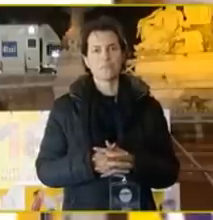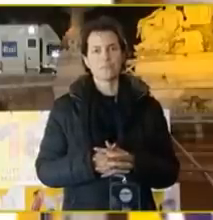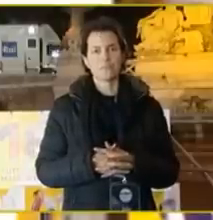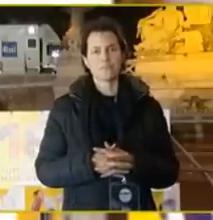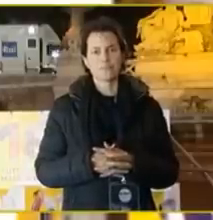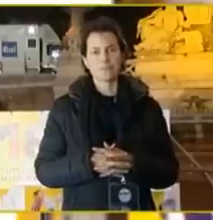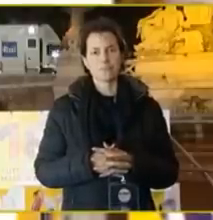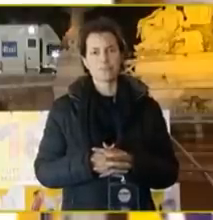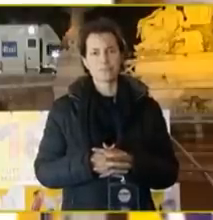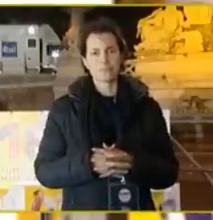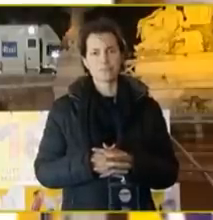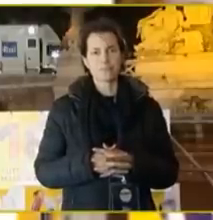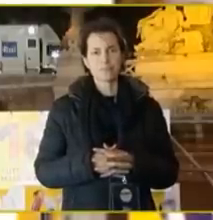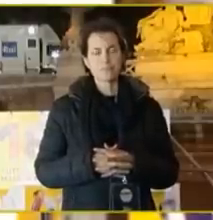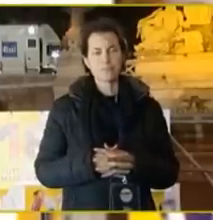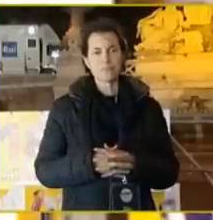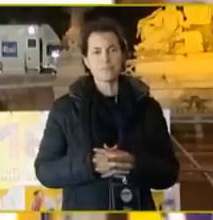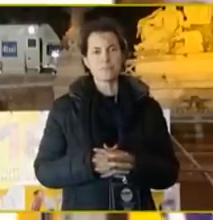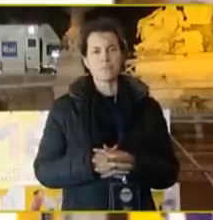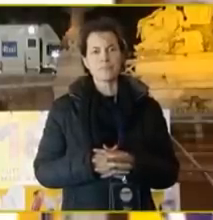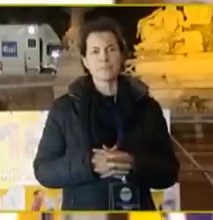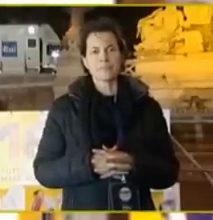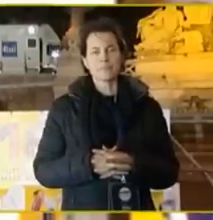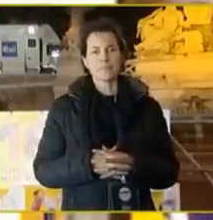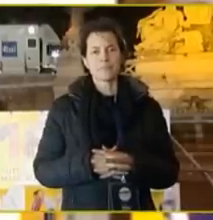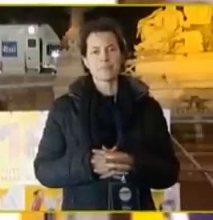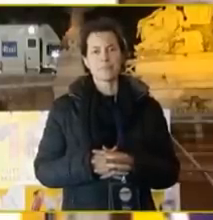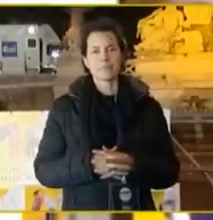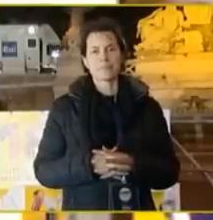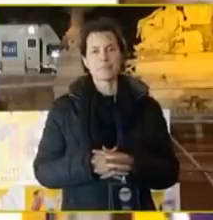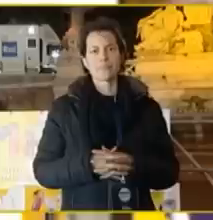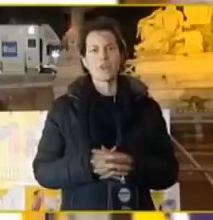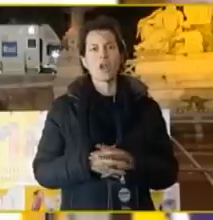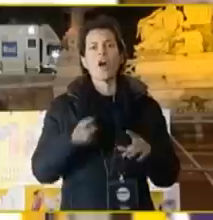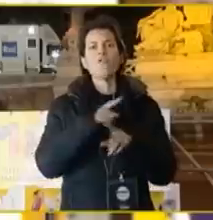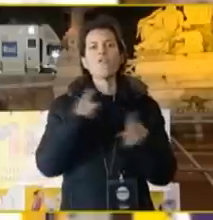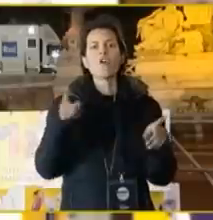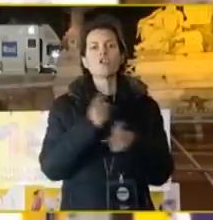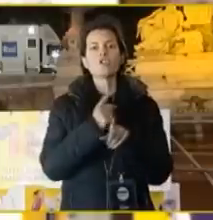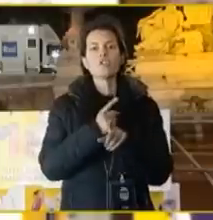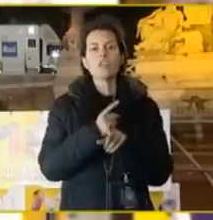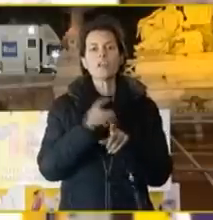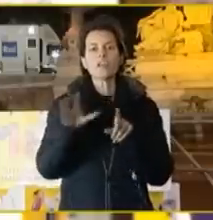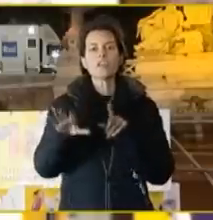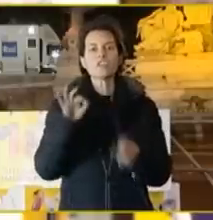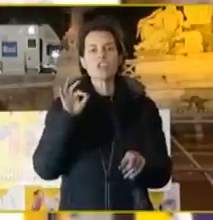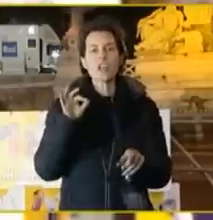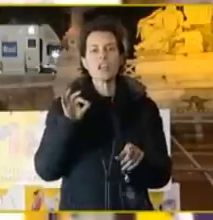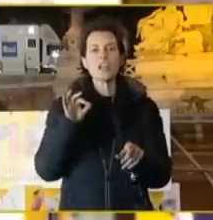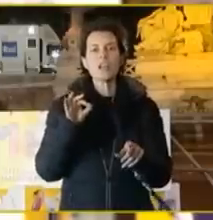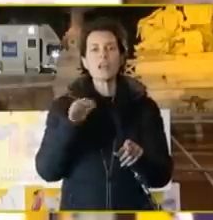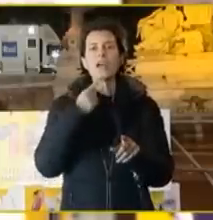che consentano a voi di decidere anche sul cosa e non solo sul chi debba ricoprire gli incarichi